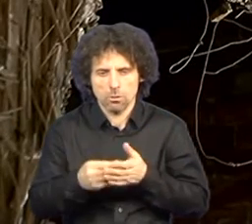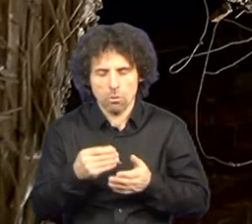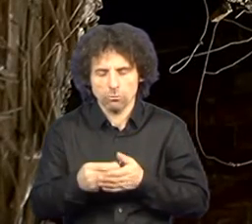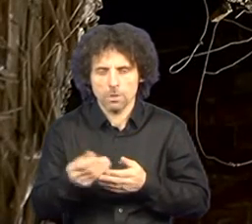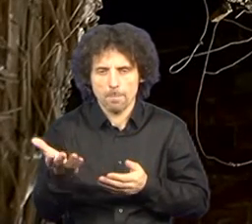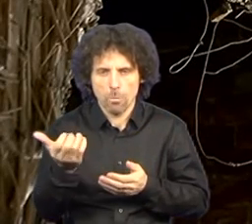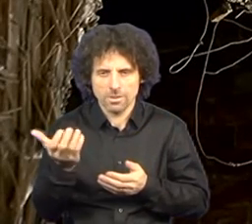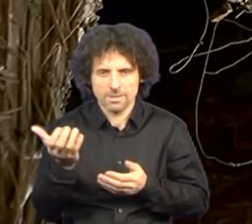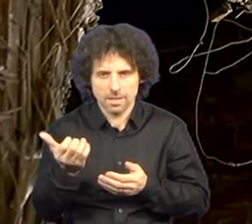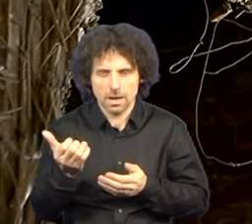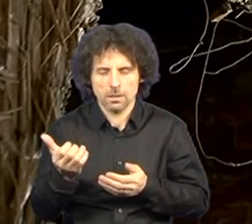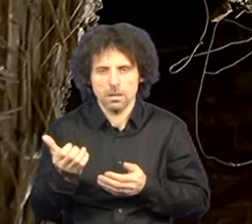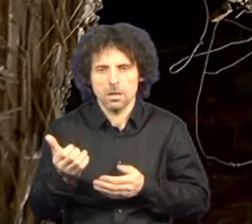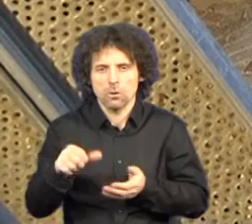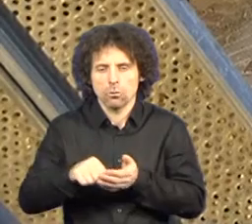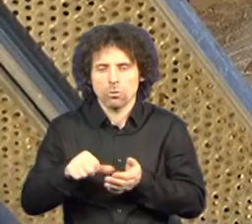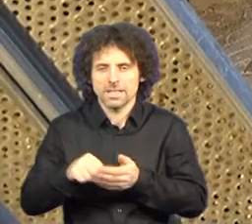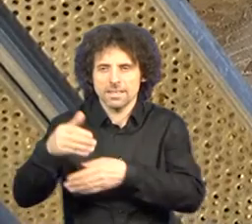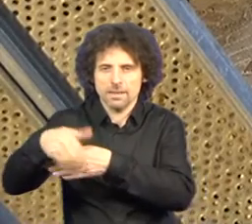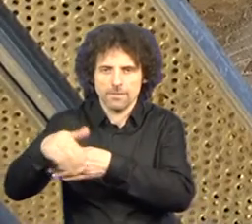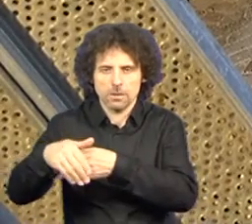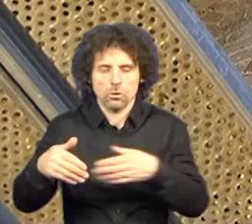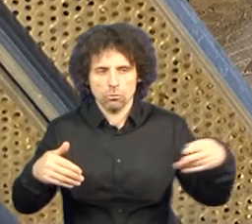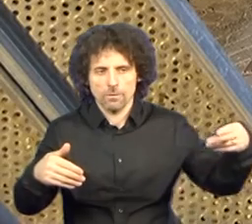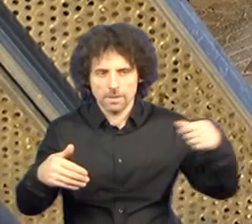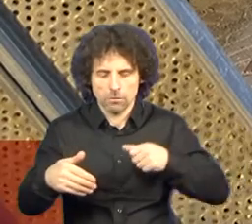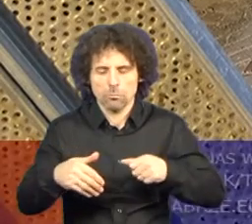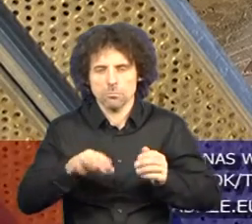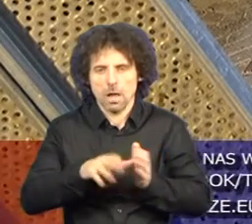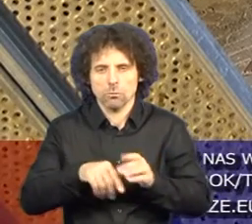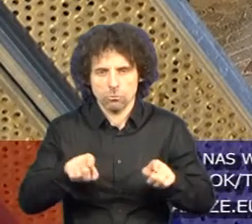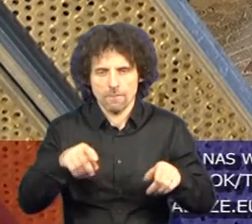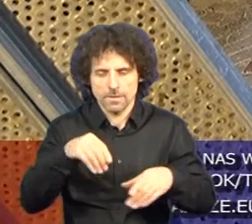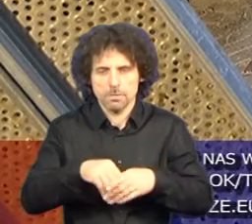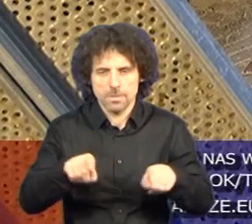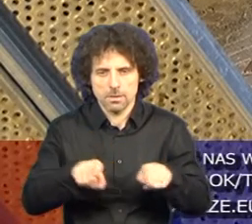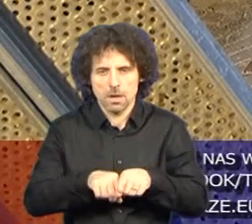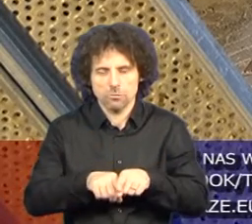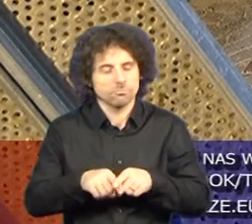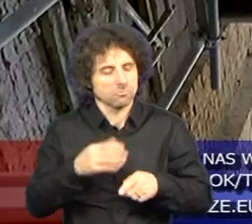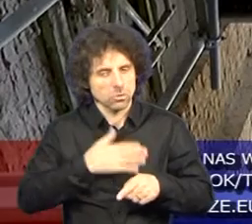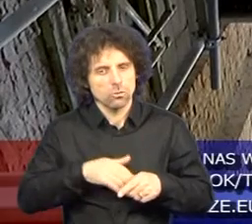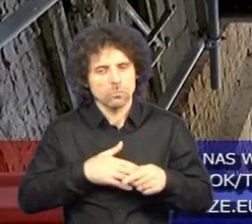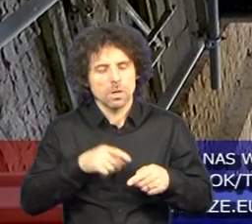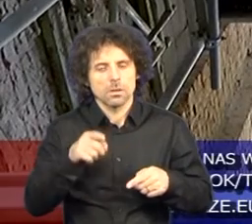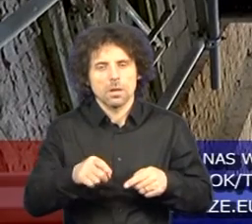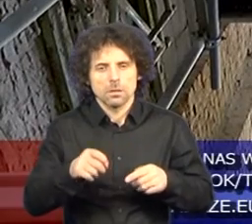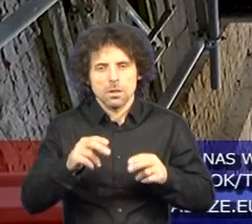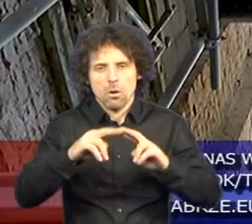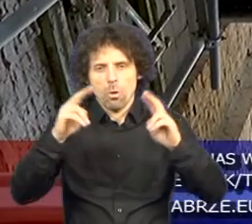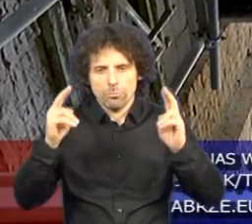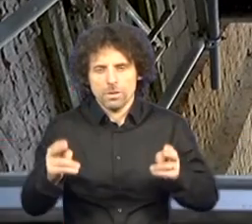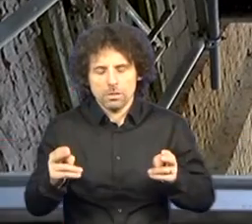koszty pozyskane ze środków zewnętrznych. Resztę dofinansowuje miasto, z czego się też bardzo cieszymy. Ten obiekt,